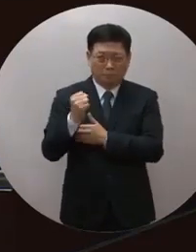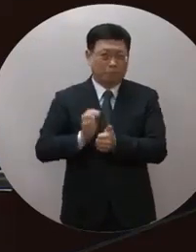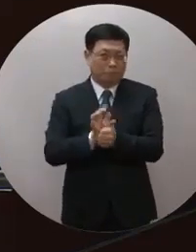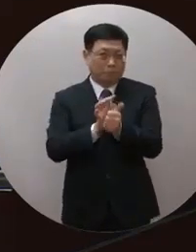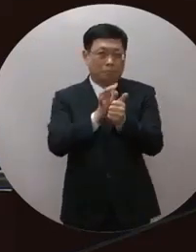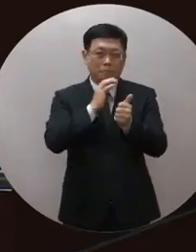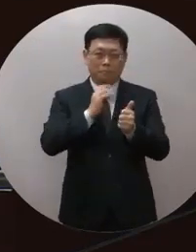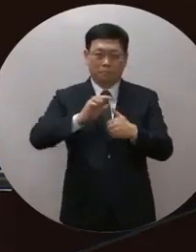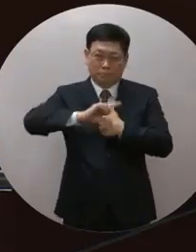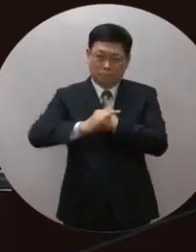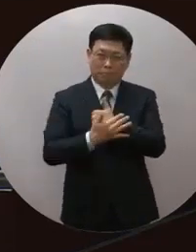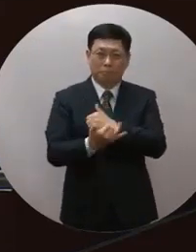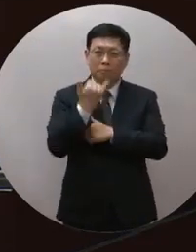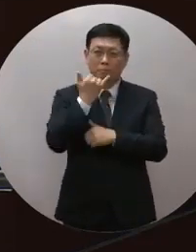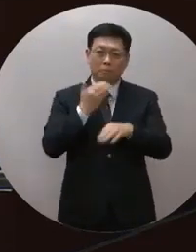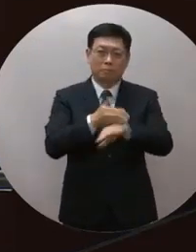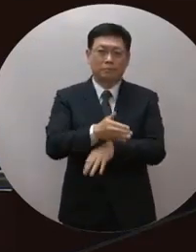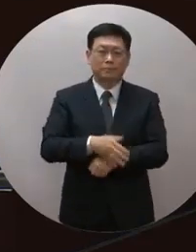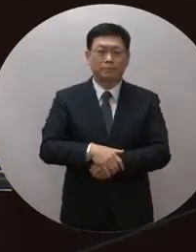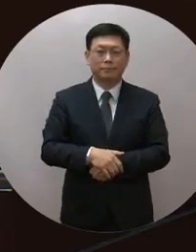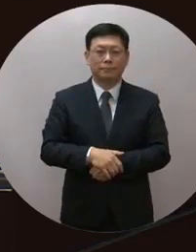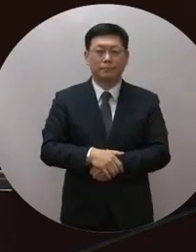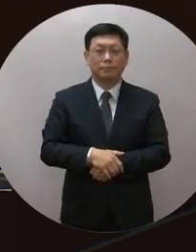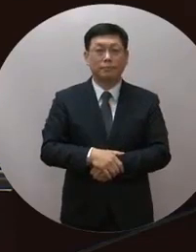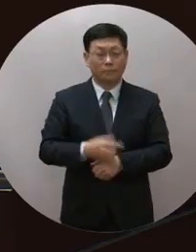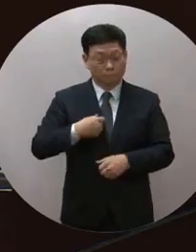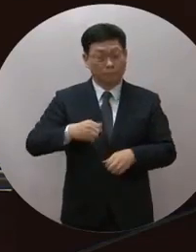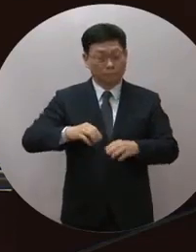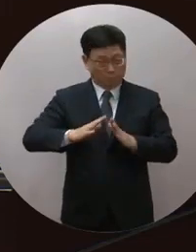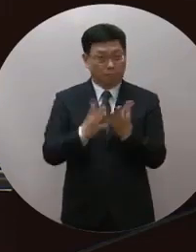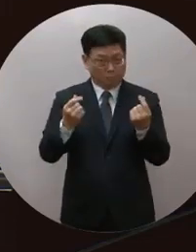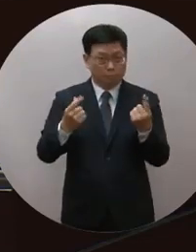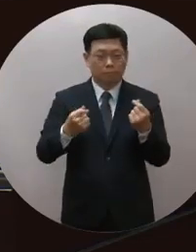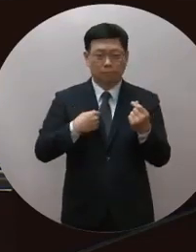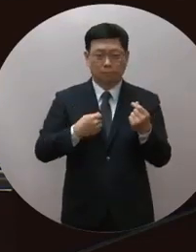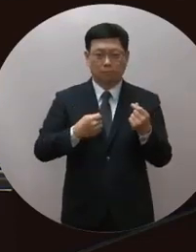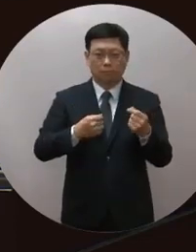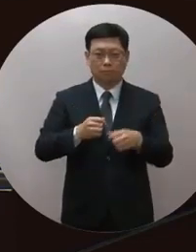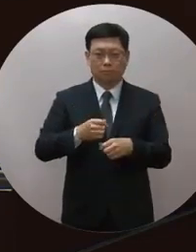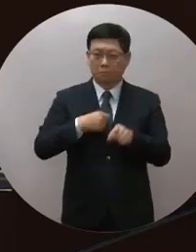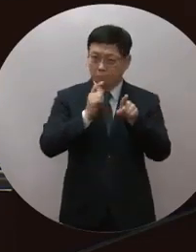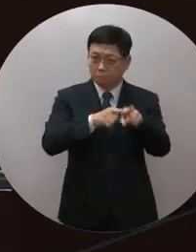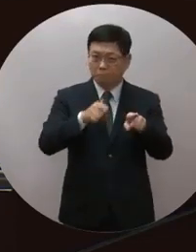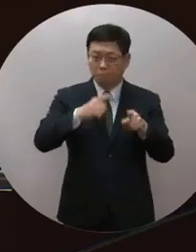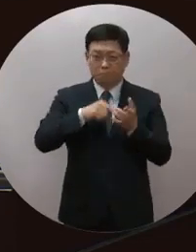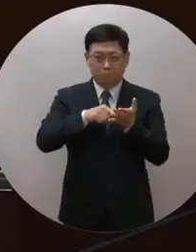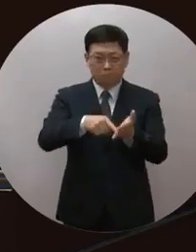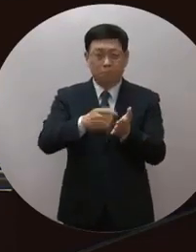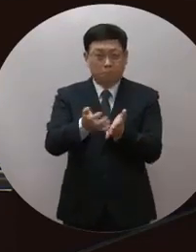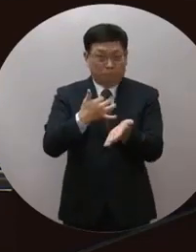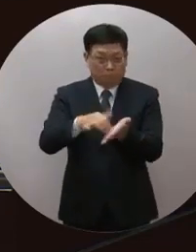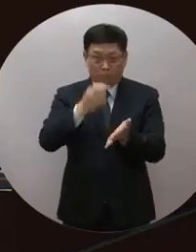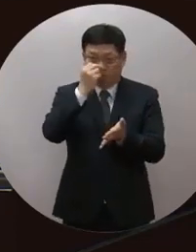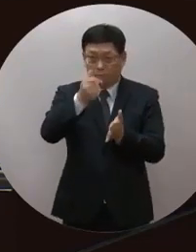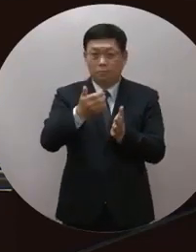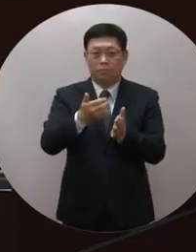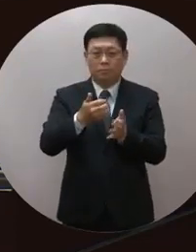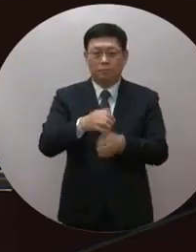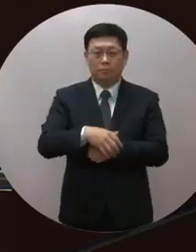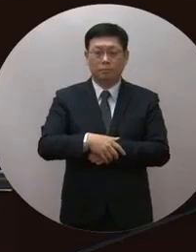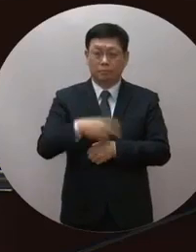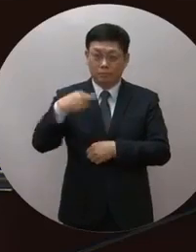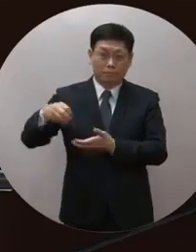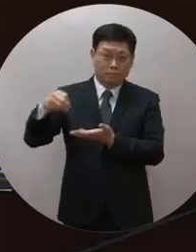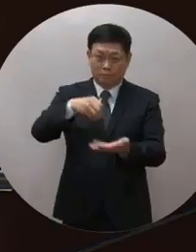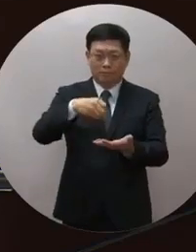持，紧速予以通过。我们也会在最快时间内编列提出特别预算，